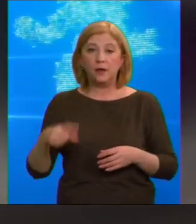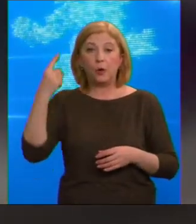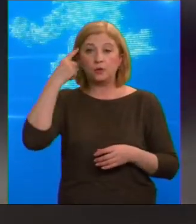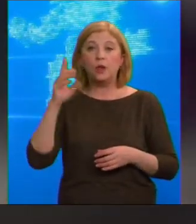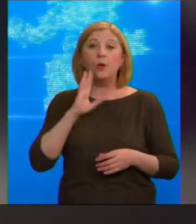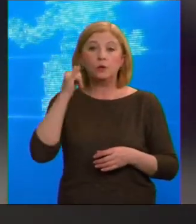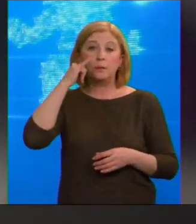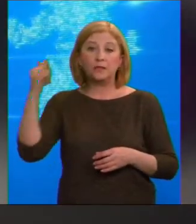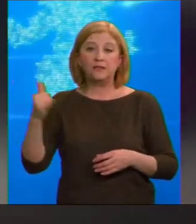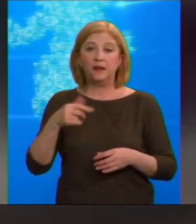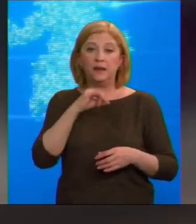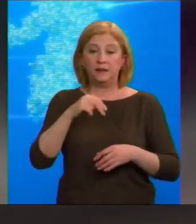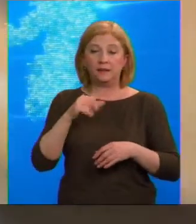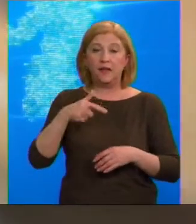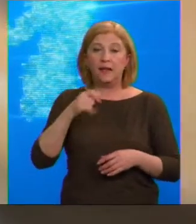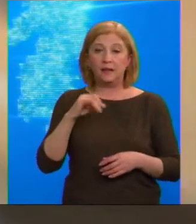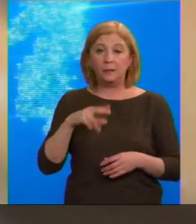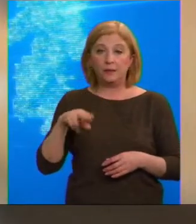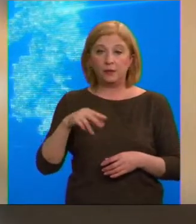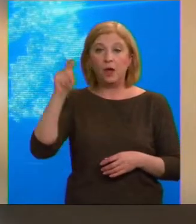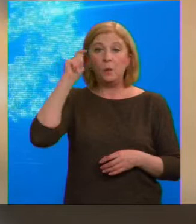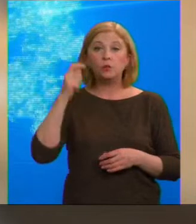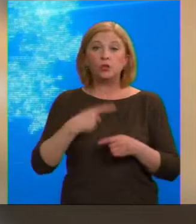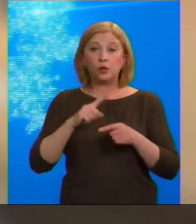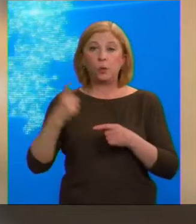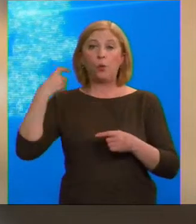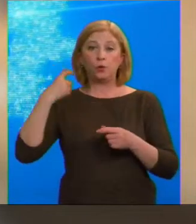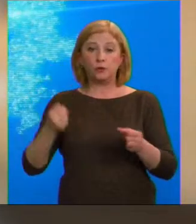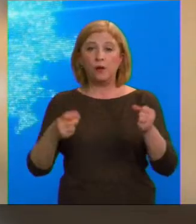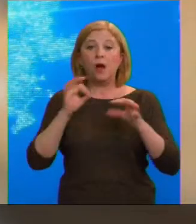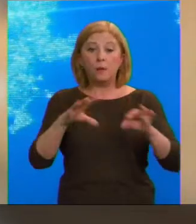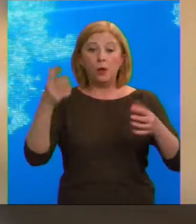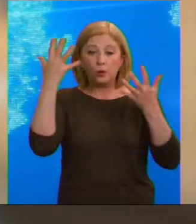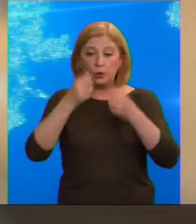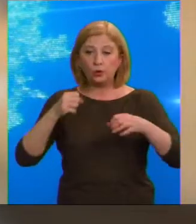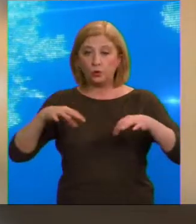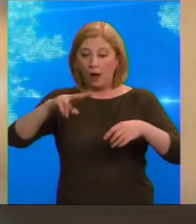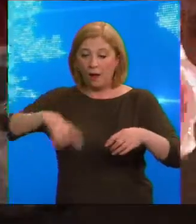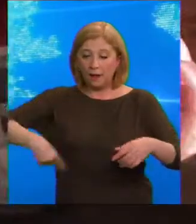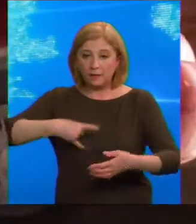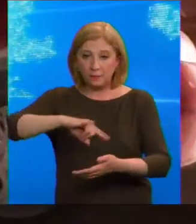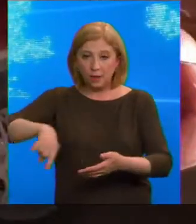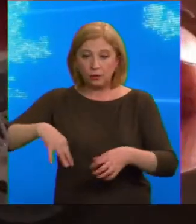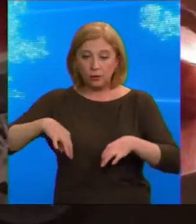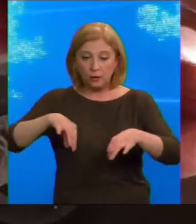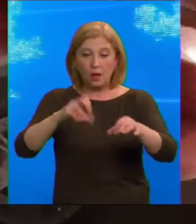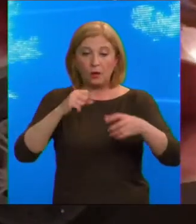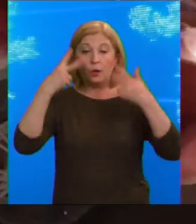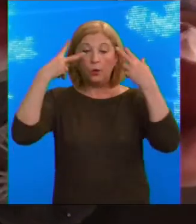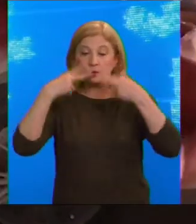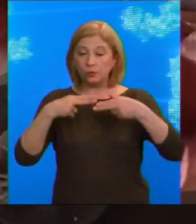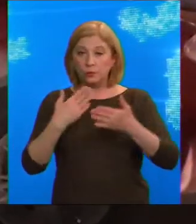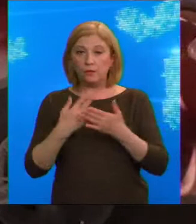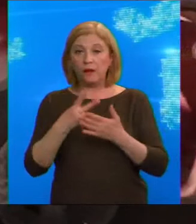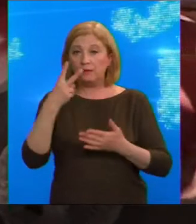ей позвонили из ГИБДД. Мужчина, который был за рулем грузовика, объяснил, что ночью наносил разметку на проезжую часть и уснул буквально на